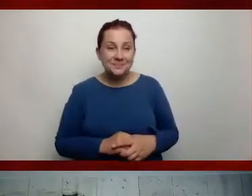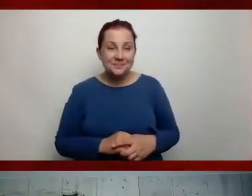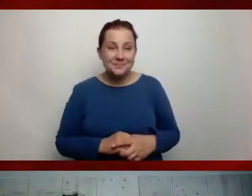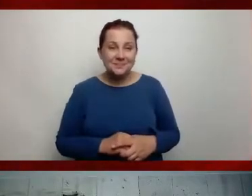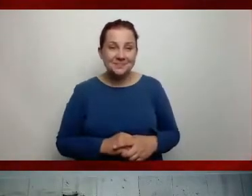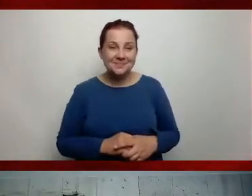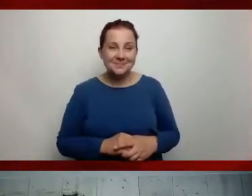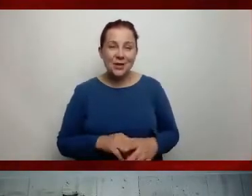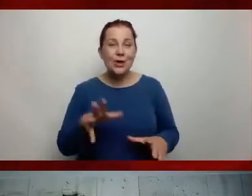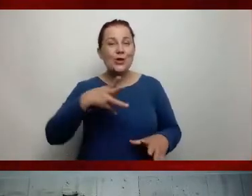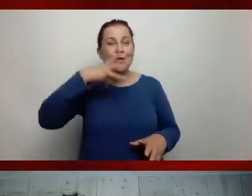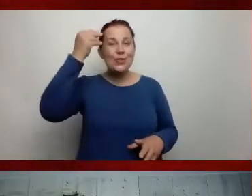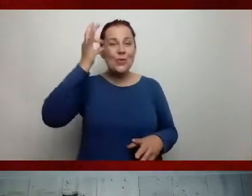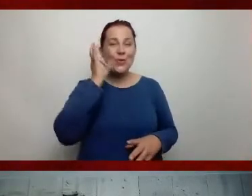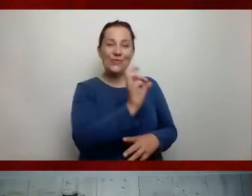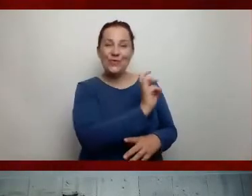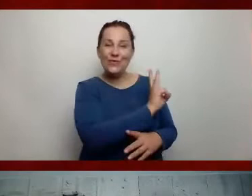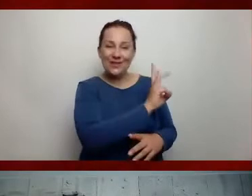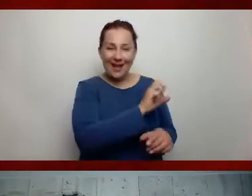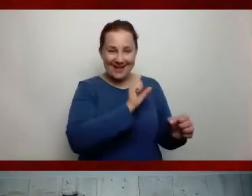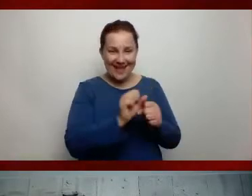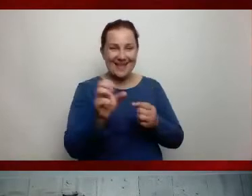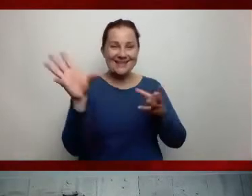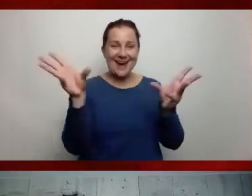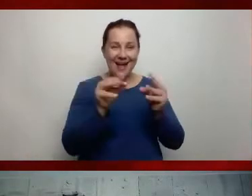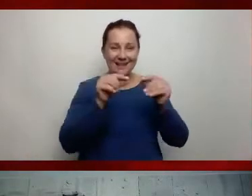jest. Zaprosiliśmy pana